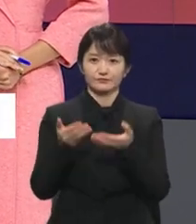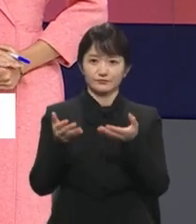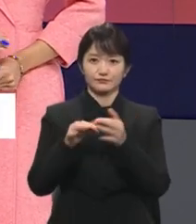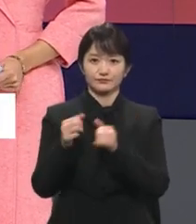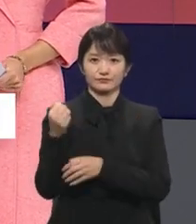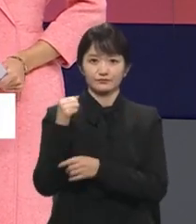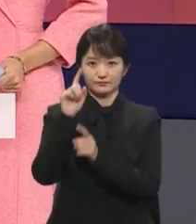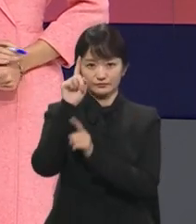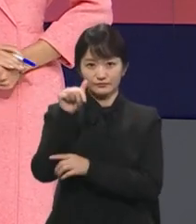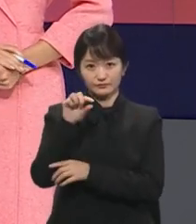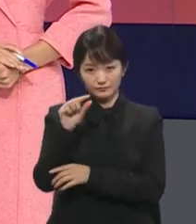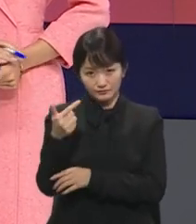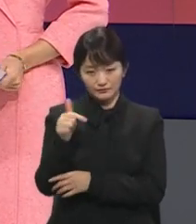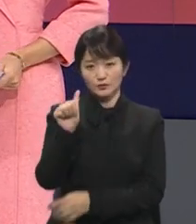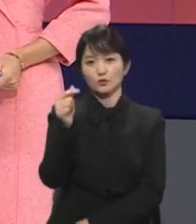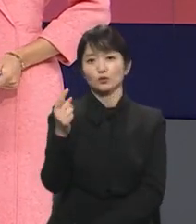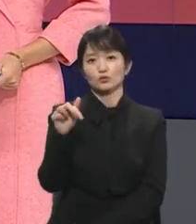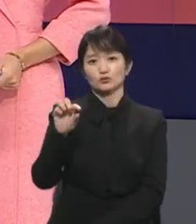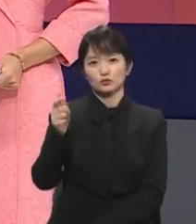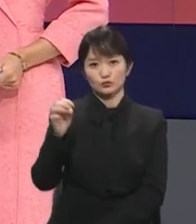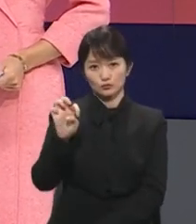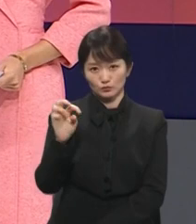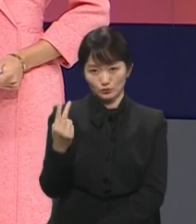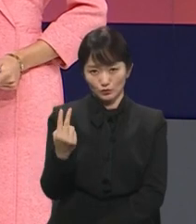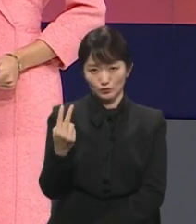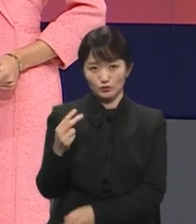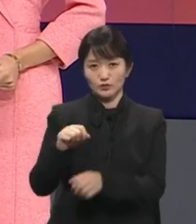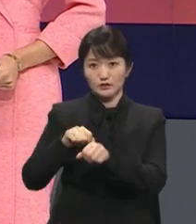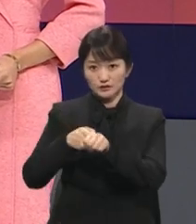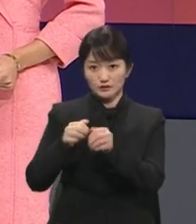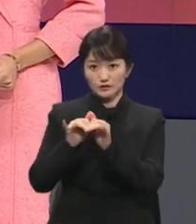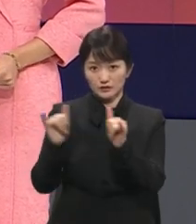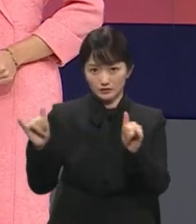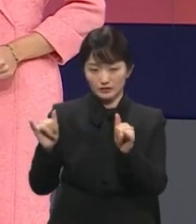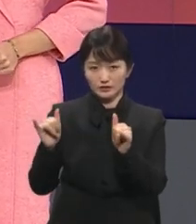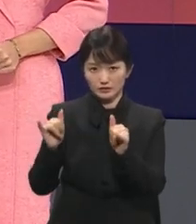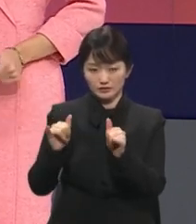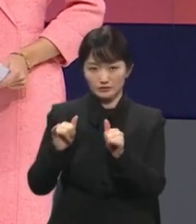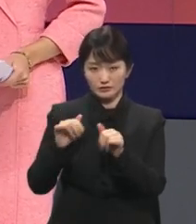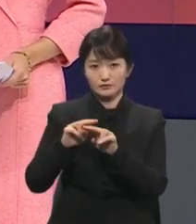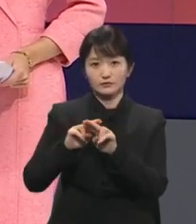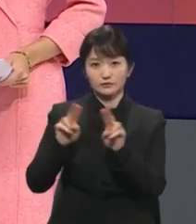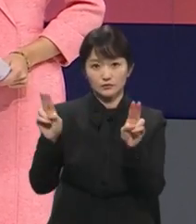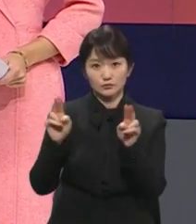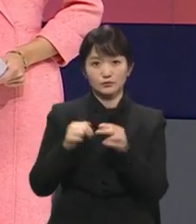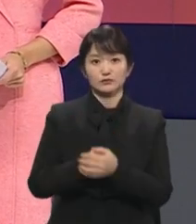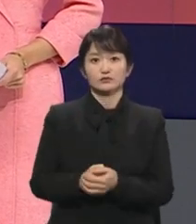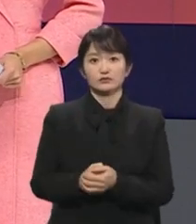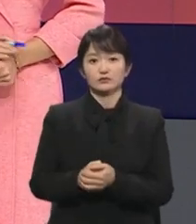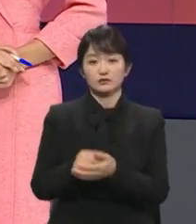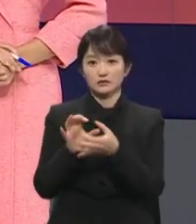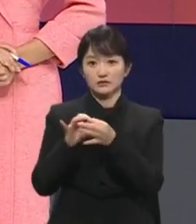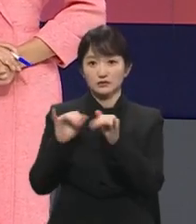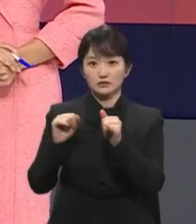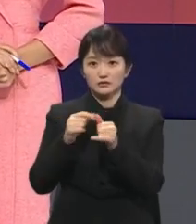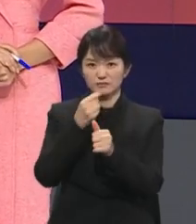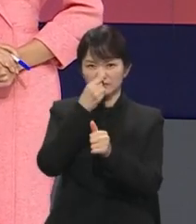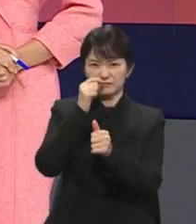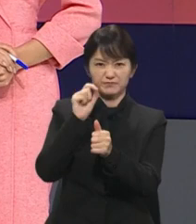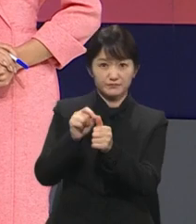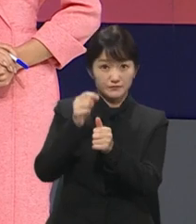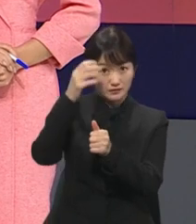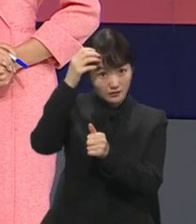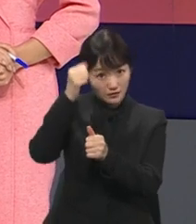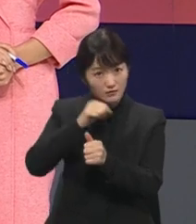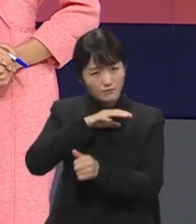대표 홍준표 시장을 비롯한 징계 대상자 대사면을 확정했습니다 그런데 왜 당사자들은 수모를 잊지 않겠다며 반발하는